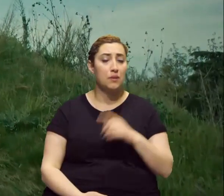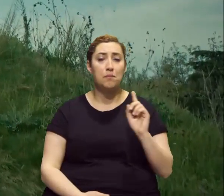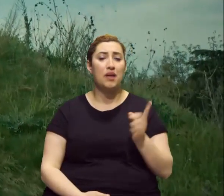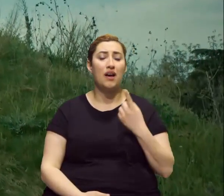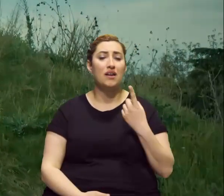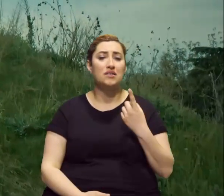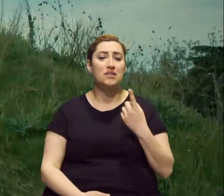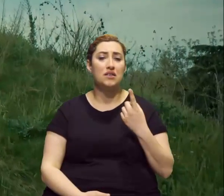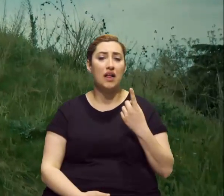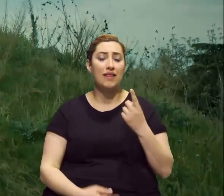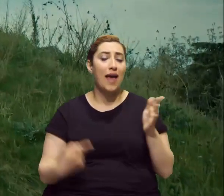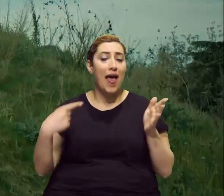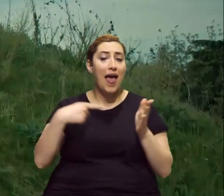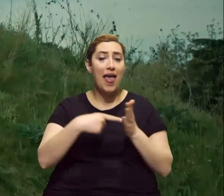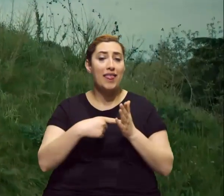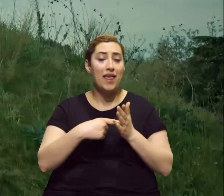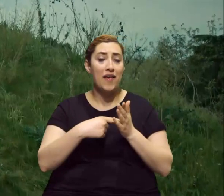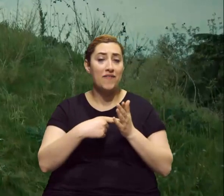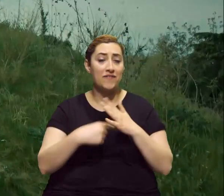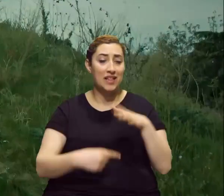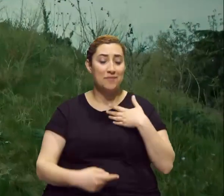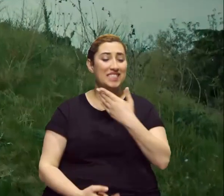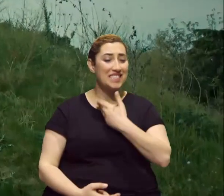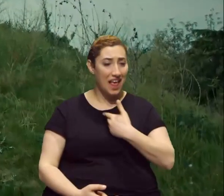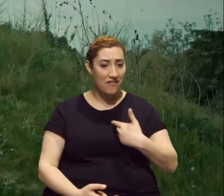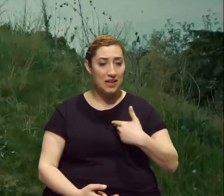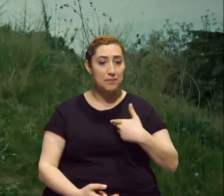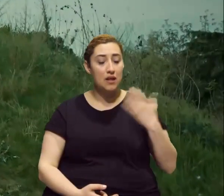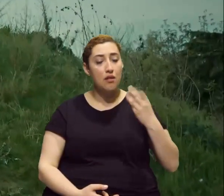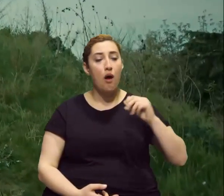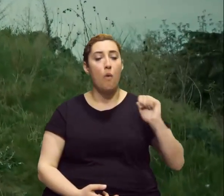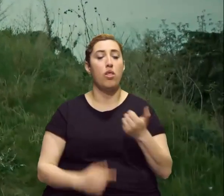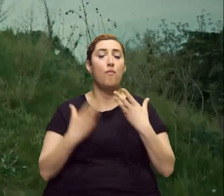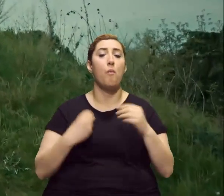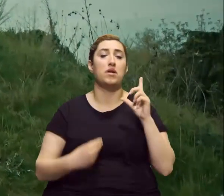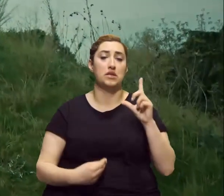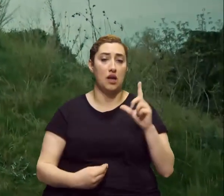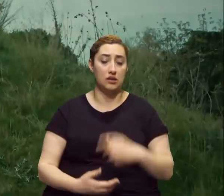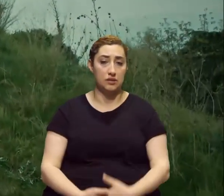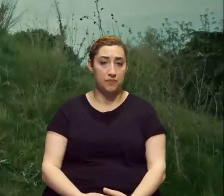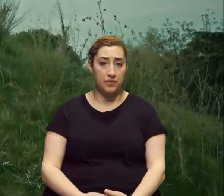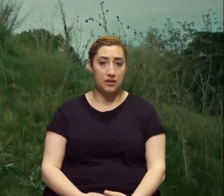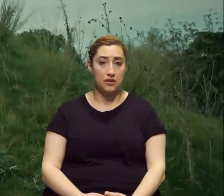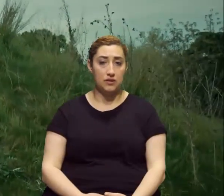Bazen hedeflerimiz sevgimizin önüne geçmelidir.